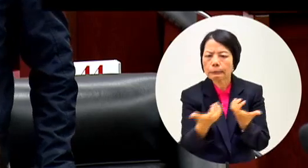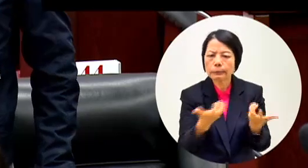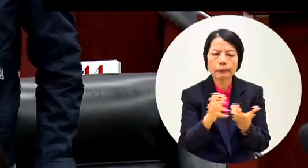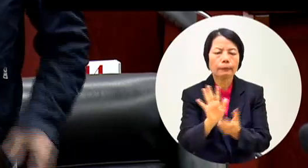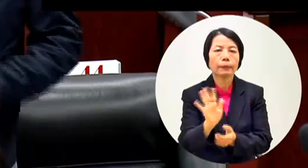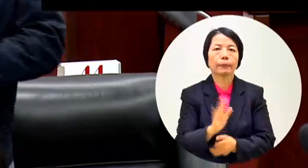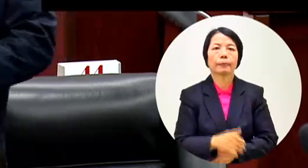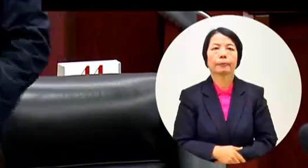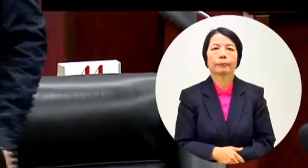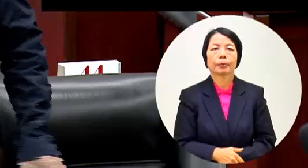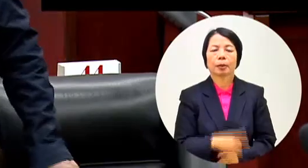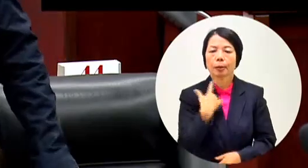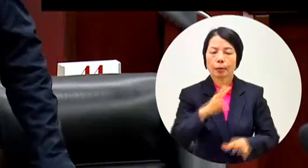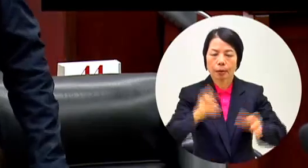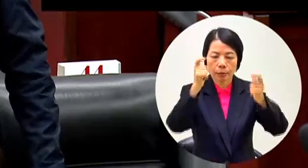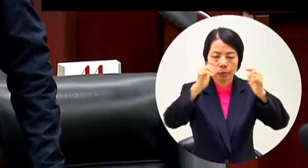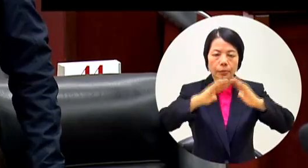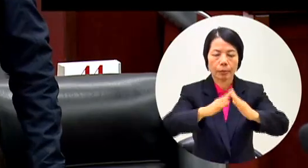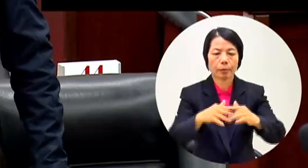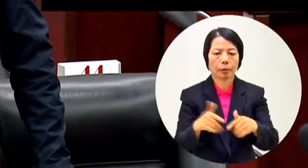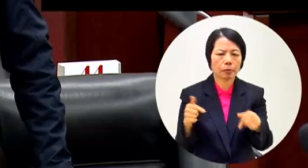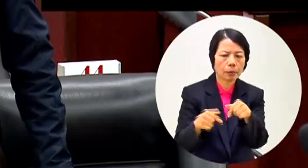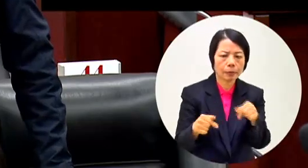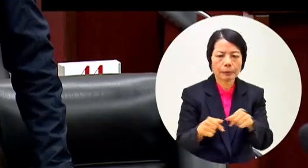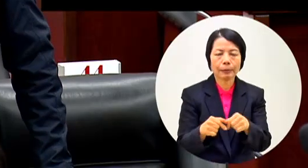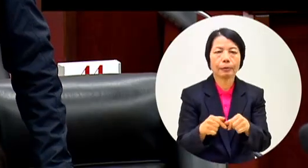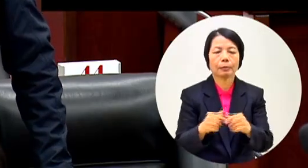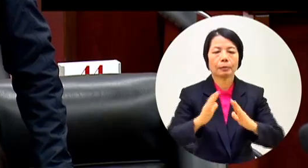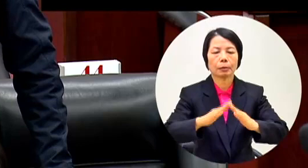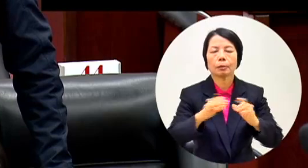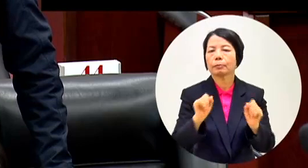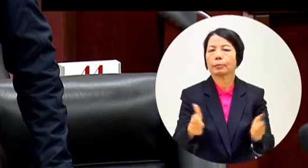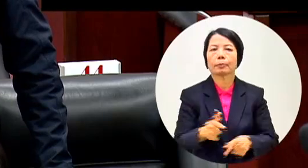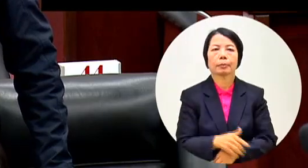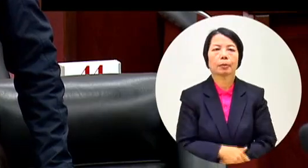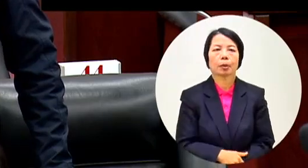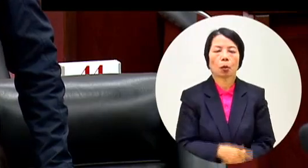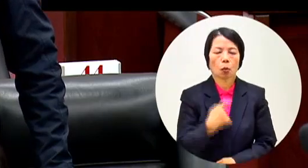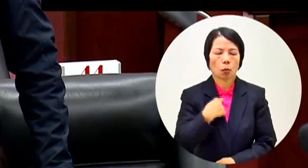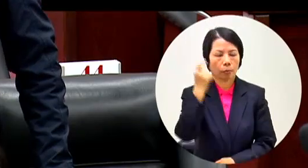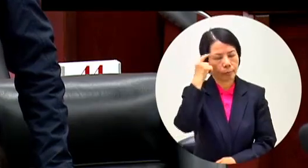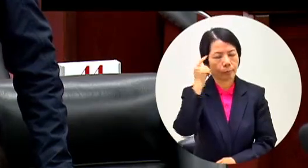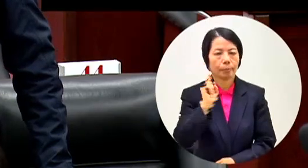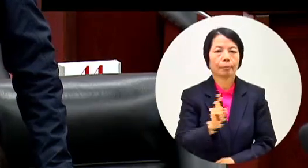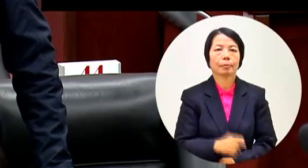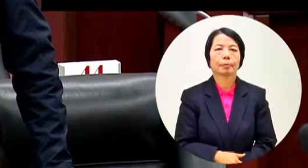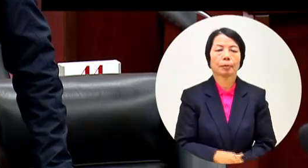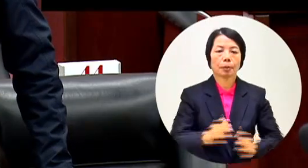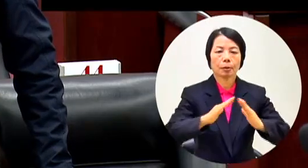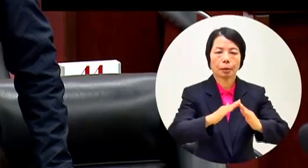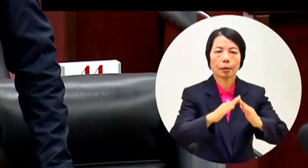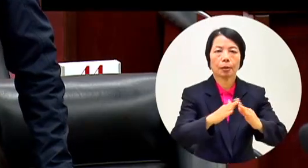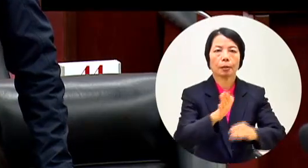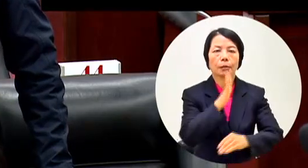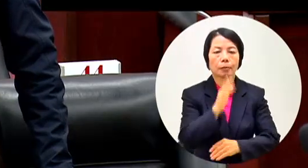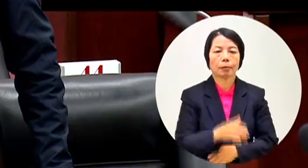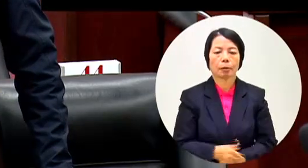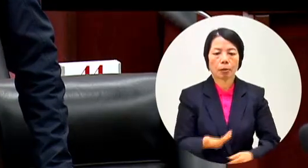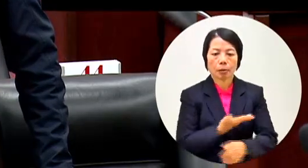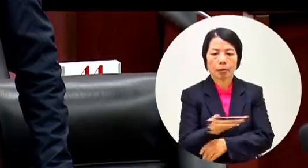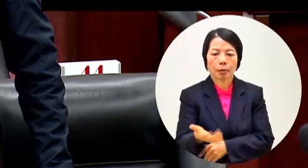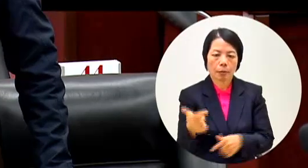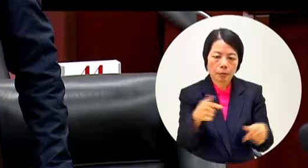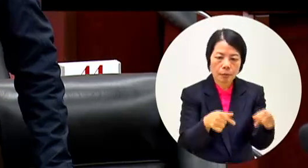歹对阮的一个同仁歹势吼。我们认为城市是一个容许实验的城市，容许创